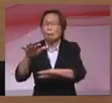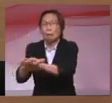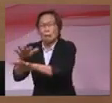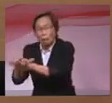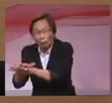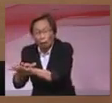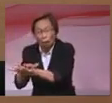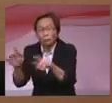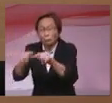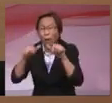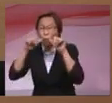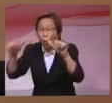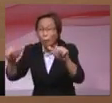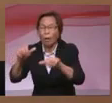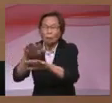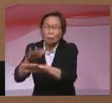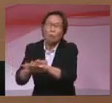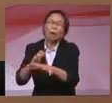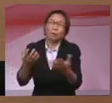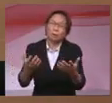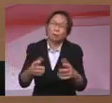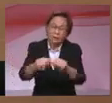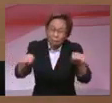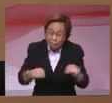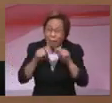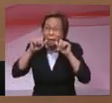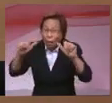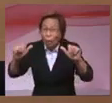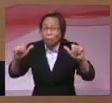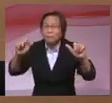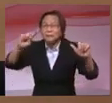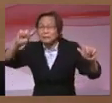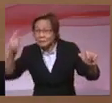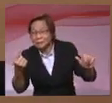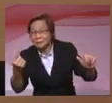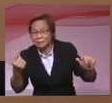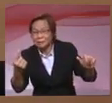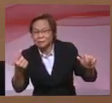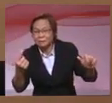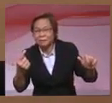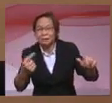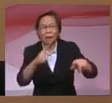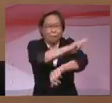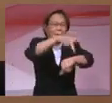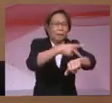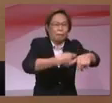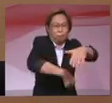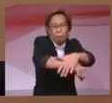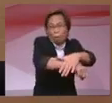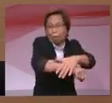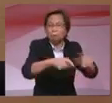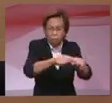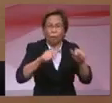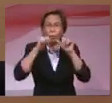bersesak. Tempat, kalau kita sebut tempat awam sahaja, padang bola merupakan